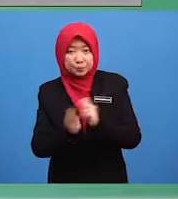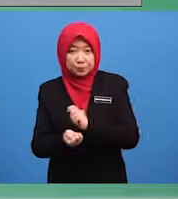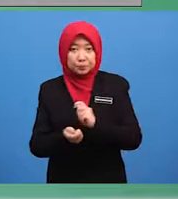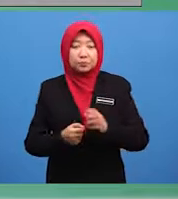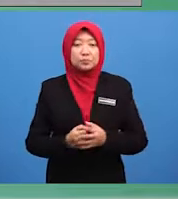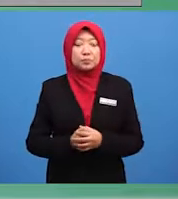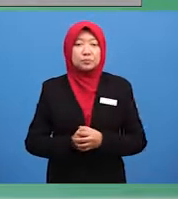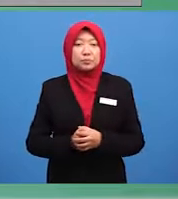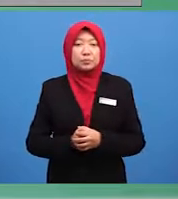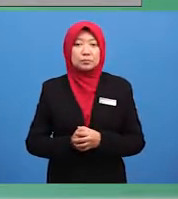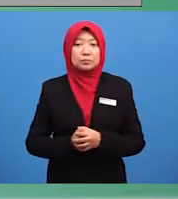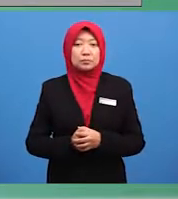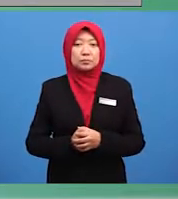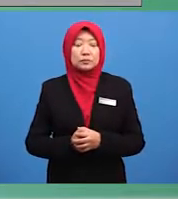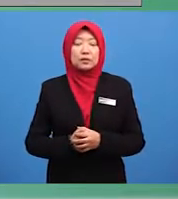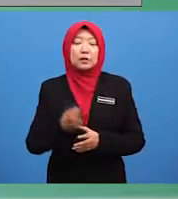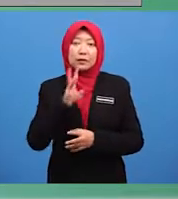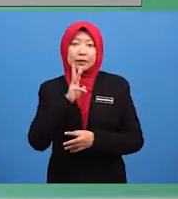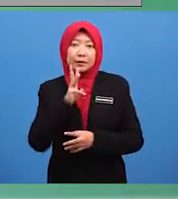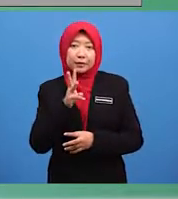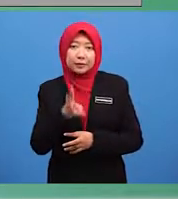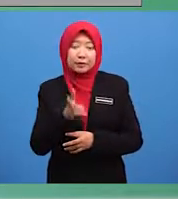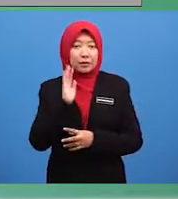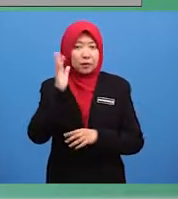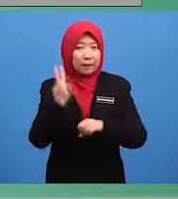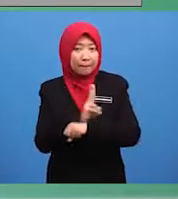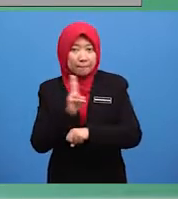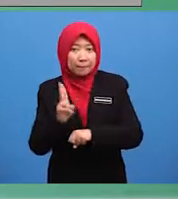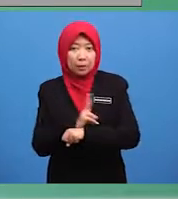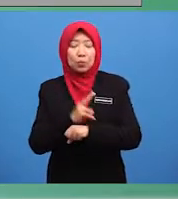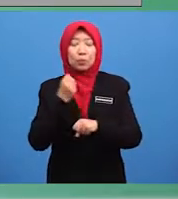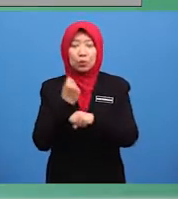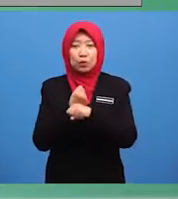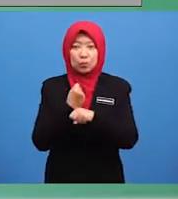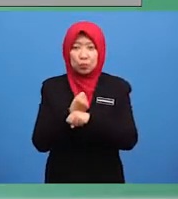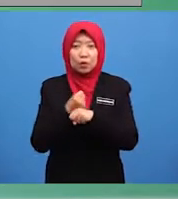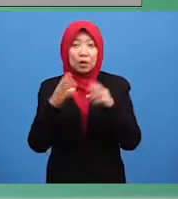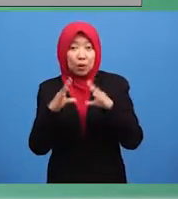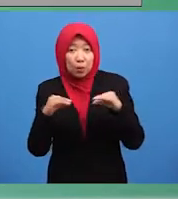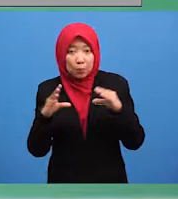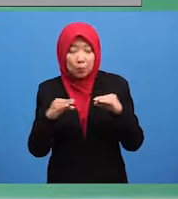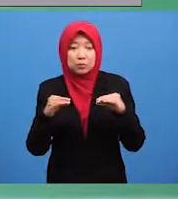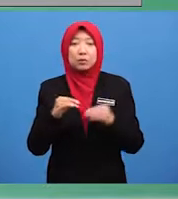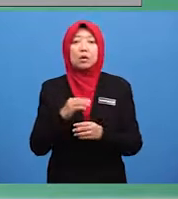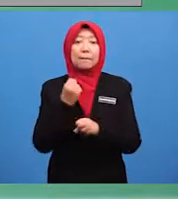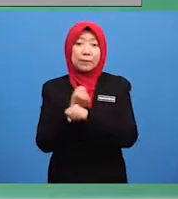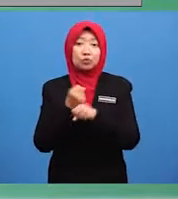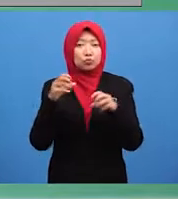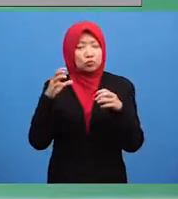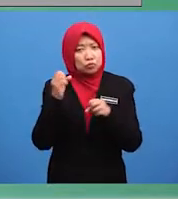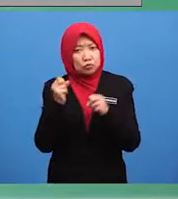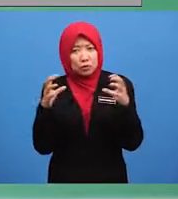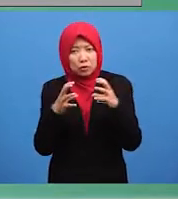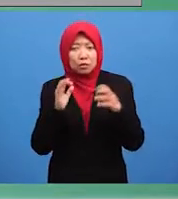berselang-seli. Air mengalir akan menghakis batuan lembut. Batuan keras akan